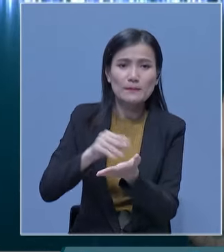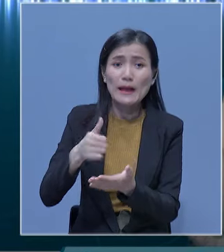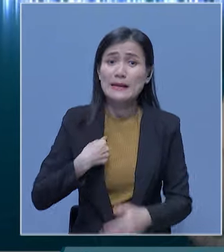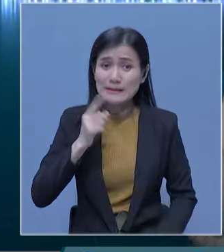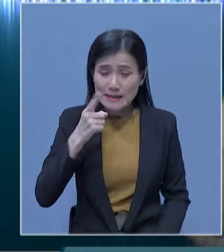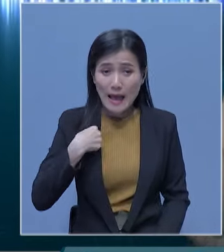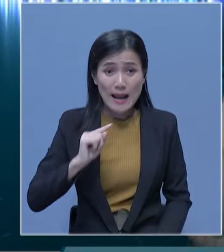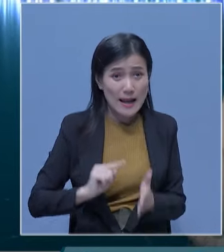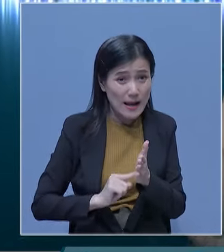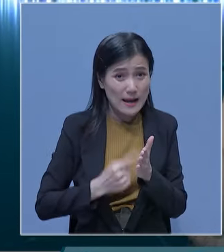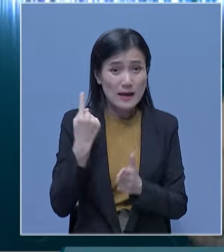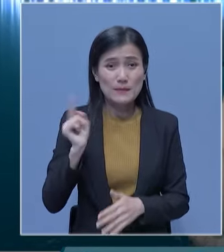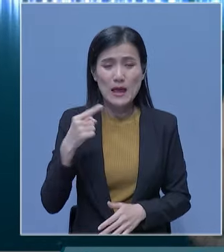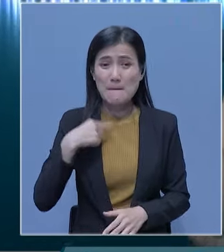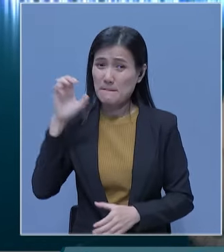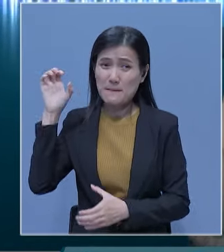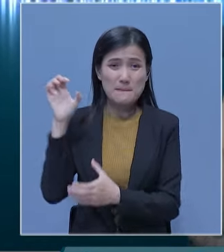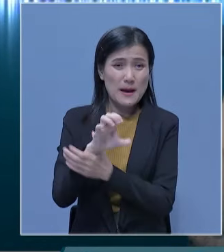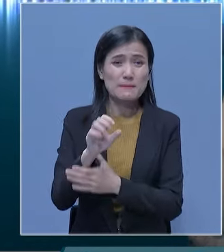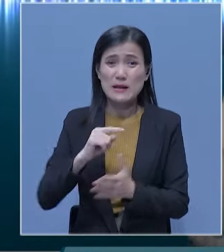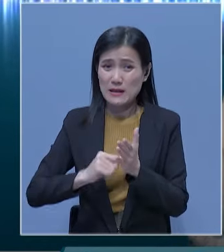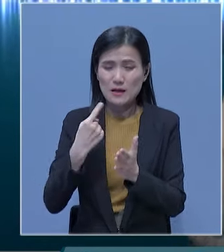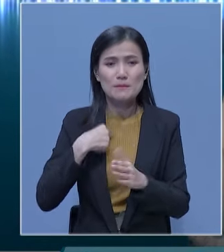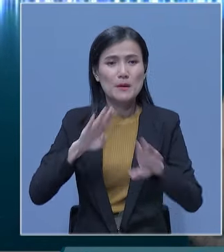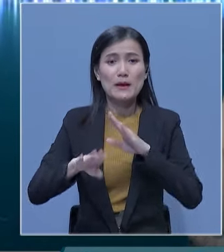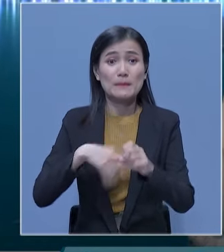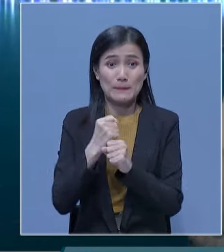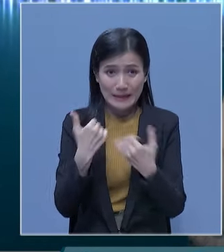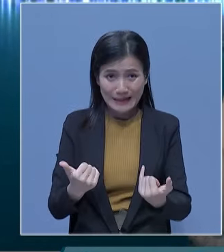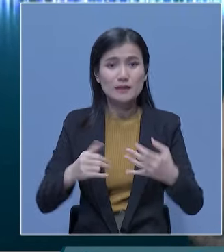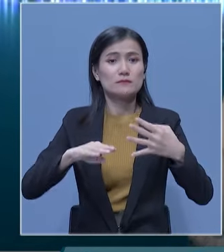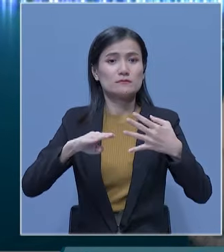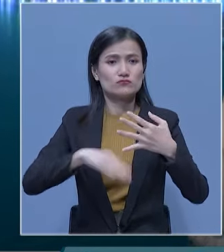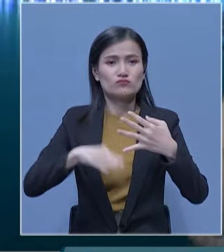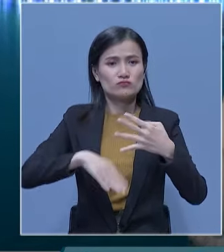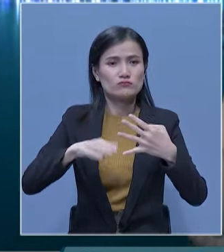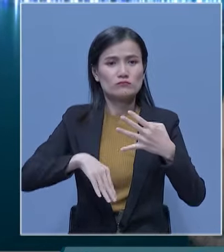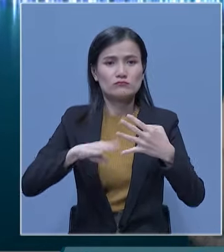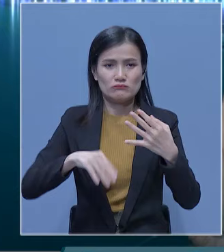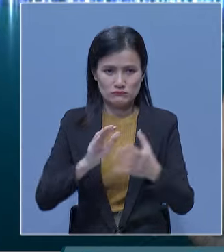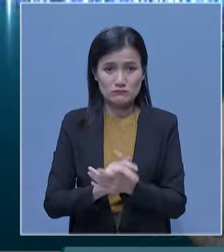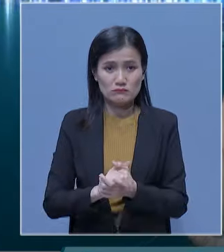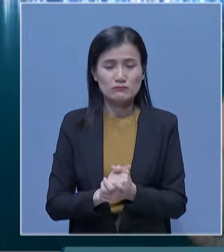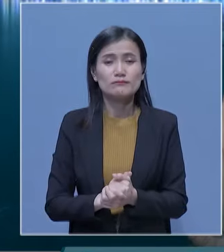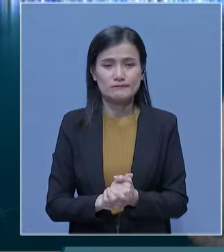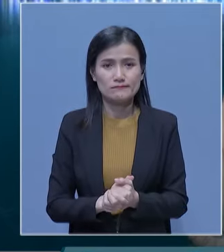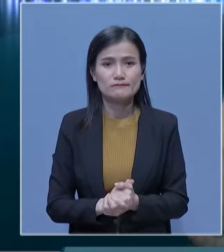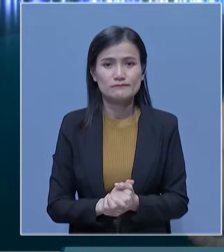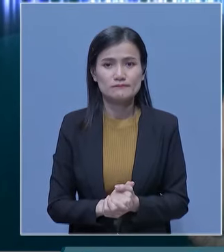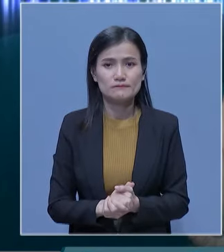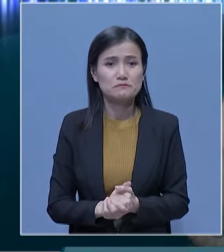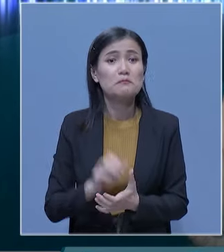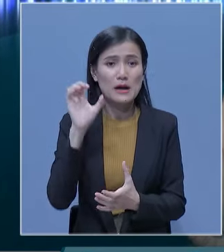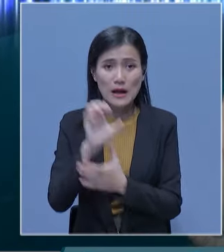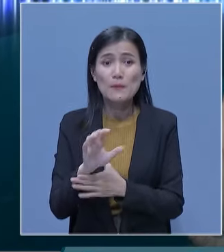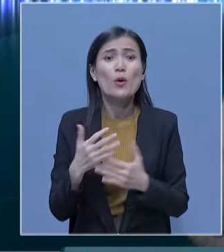ยเนี่ยที่แบบจะต้องมีสภาพบังคับกันชัดเจนเนี่ยประมาณปลายปี อ๋อปลายปี ครับปลายปี ค่ะ เพราะฉะนั้นเนี่ยมีเวล